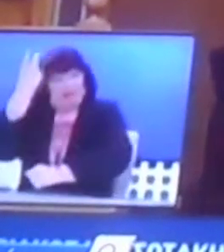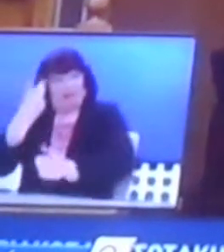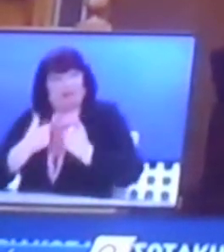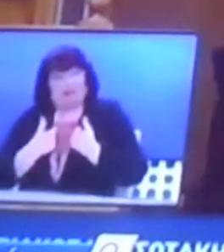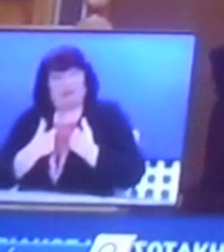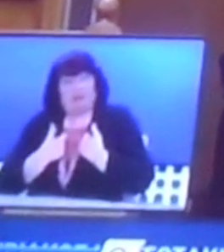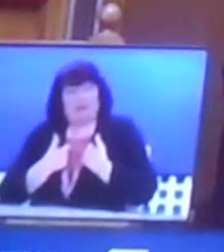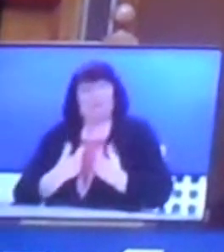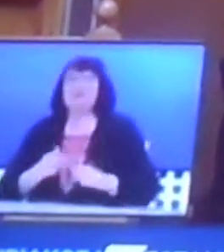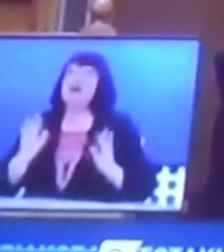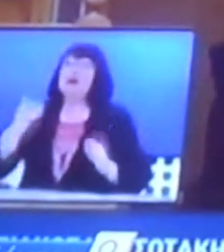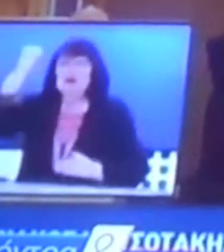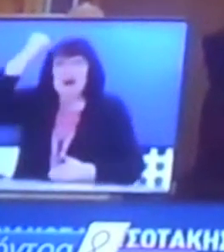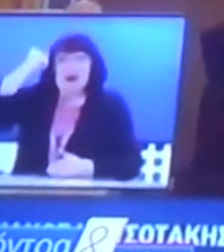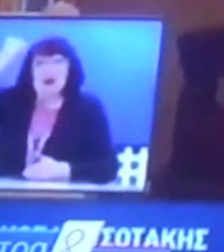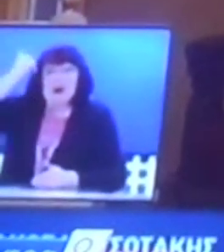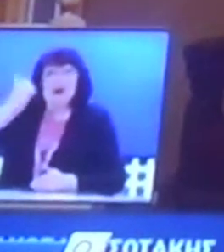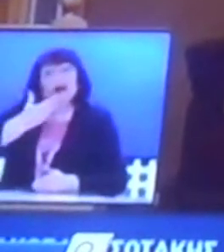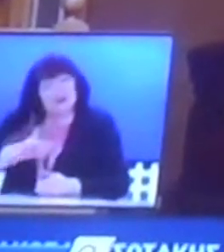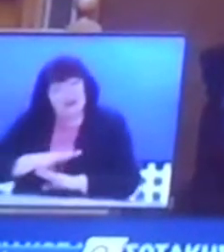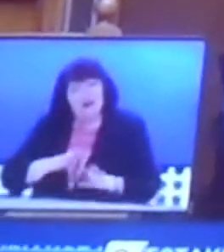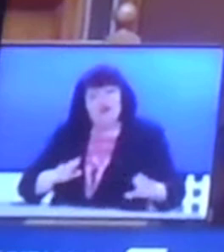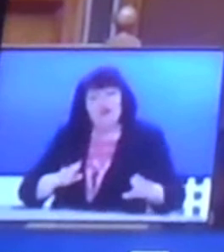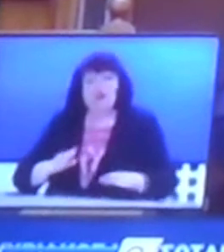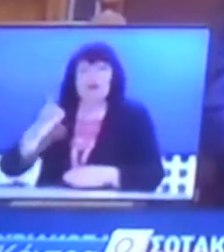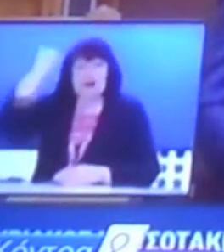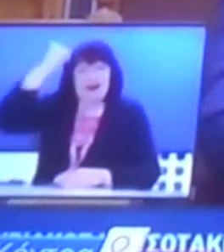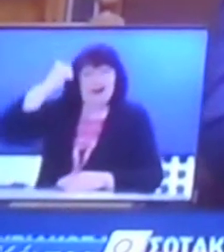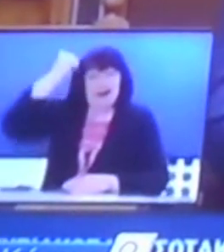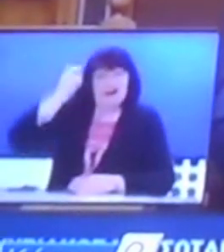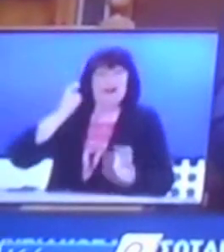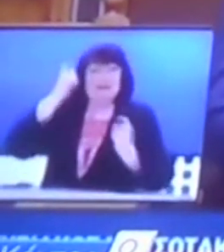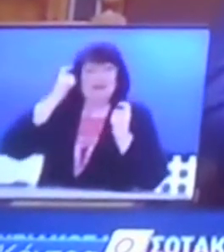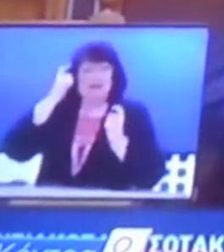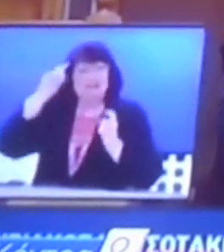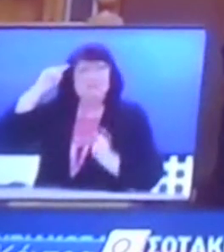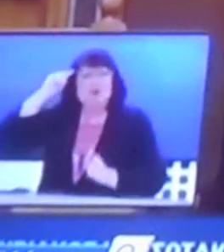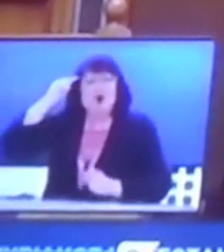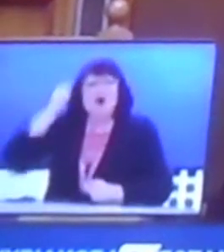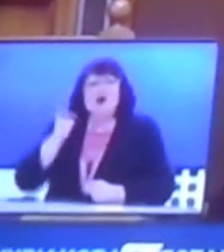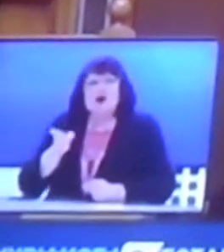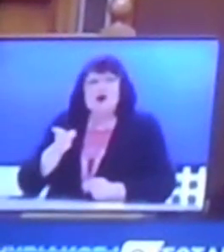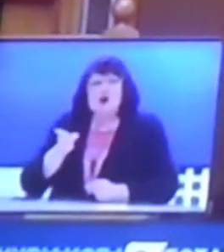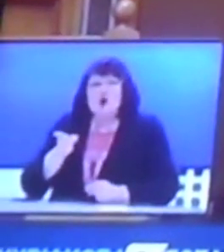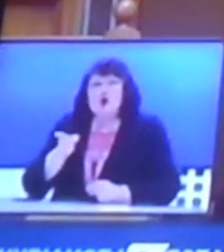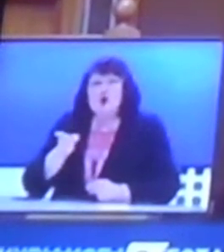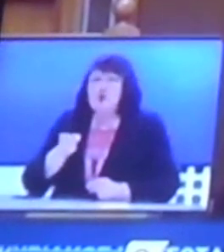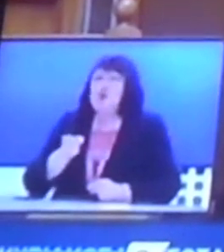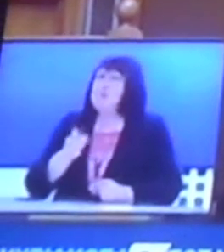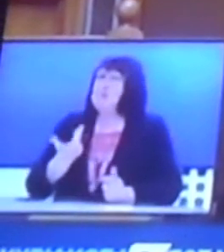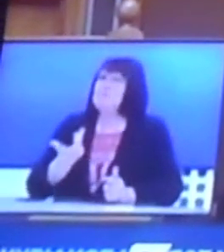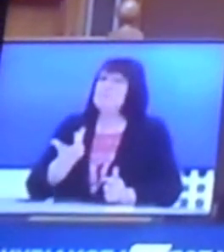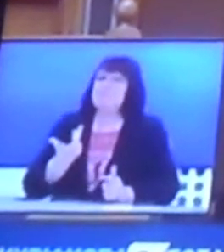Εκτός αν στο βάθος του μυαλού σας, και θα κλείσω με αυτή την παρατήρηση, υπάρχει μια σατανική σκέψη. Η σατανική